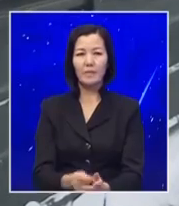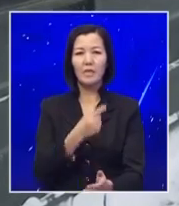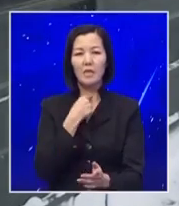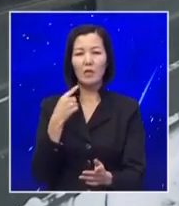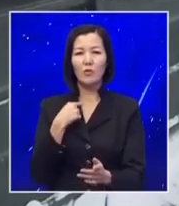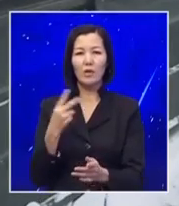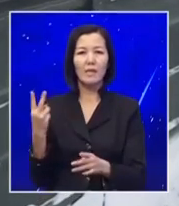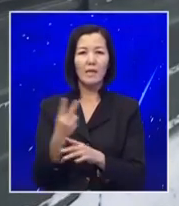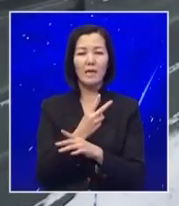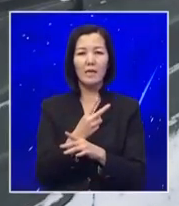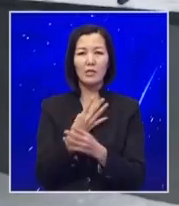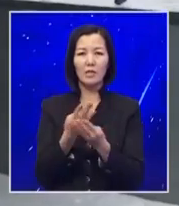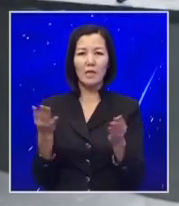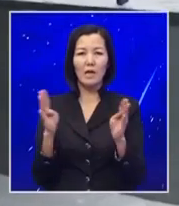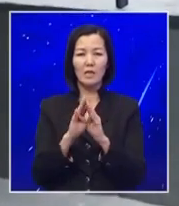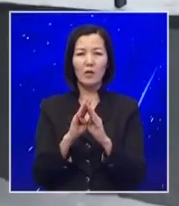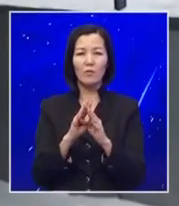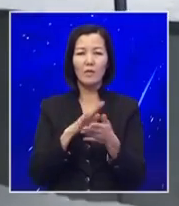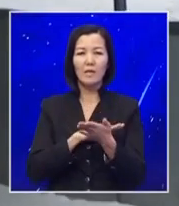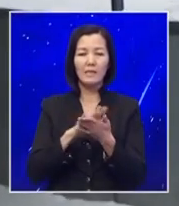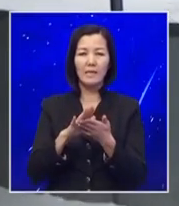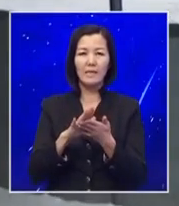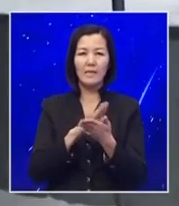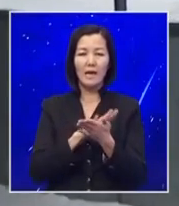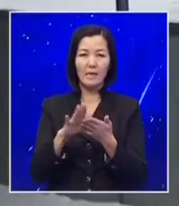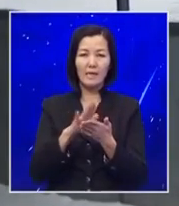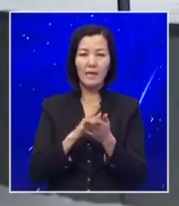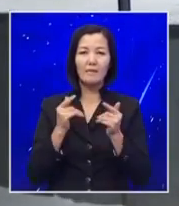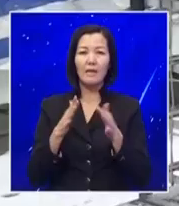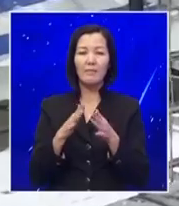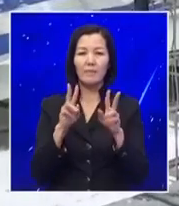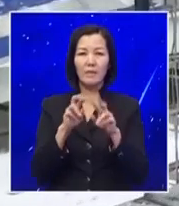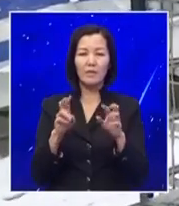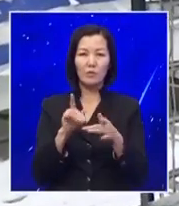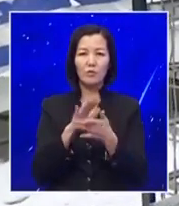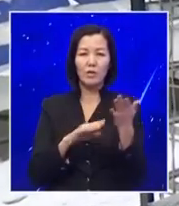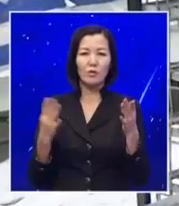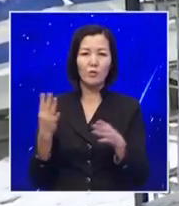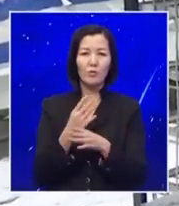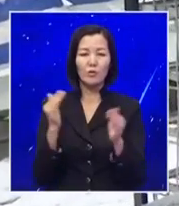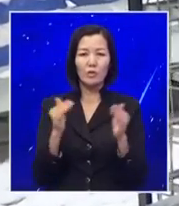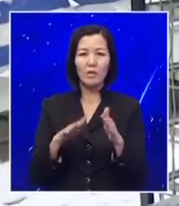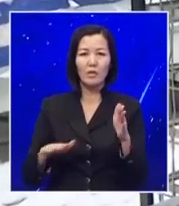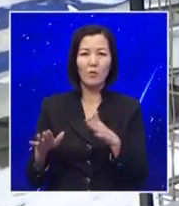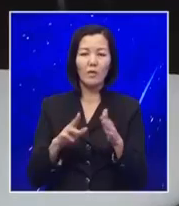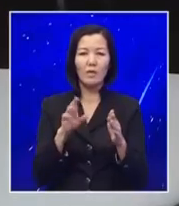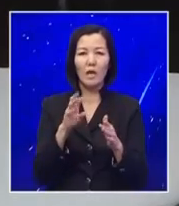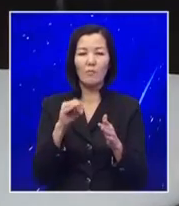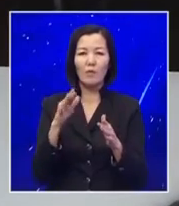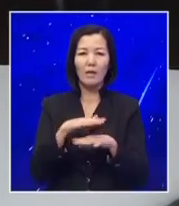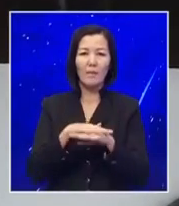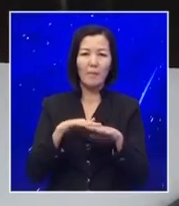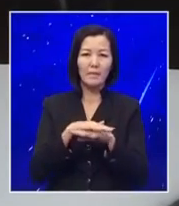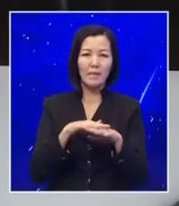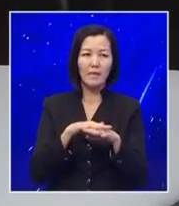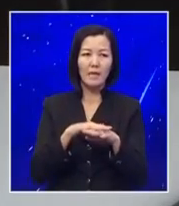Талдықорғандағы екінші локдаун шарасы санитарлық ережелерді сақталу-сақталмауын тексеру жалғасуда. Бұл төртінші шағын аудандағы коммуналдық базар. Мұнда